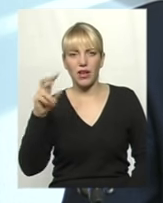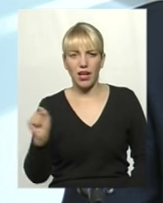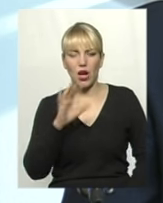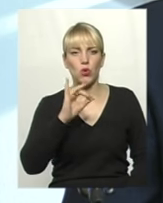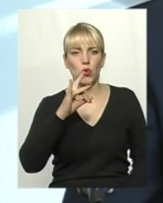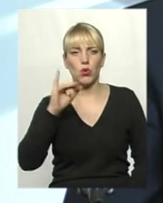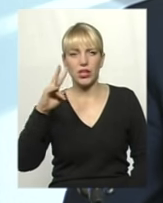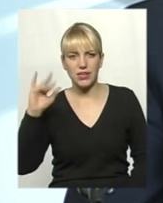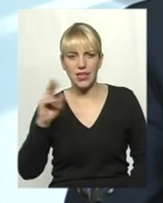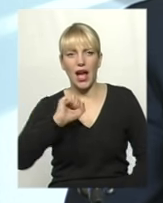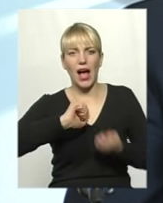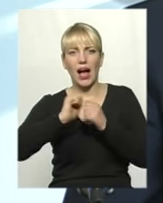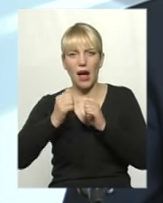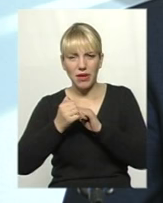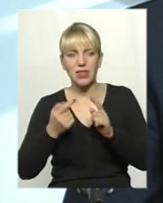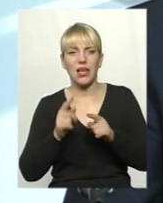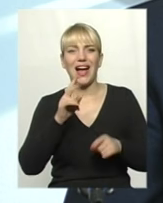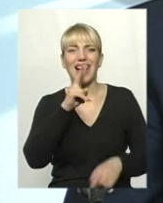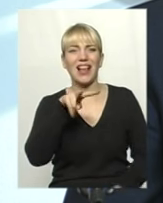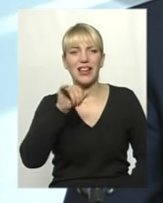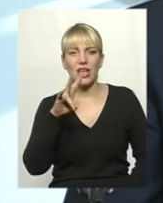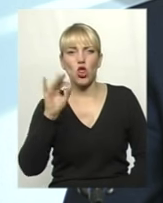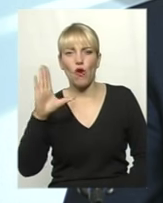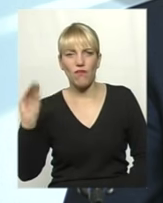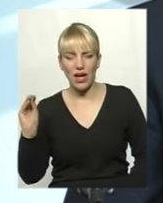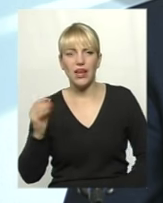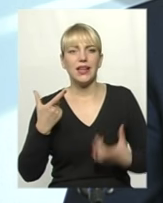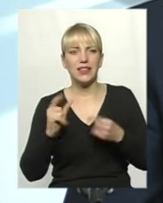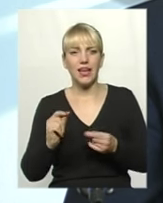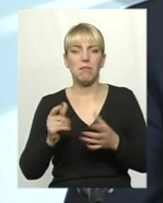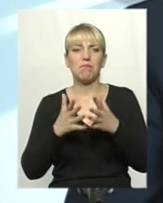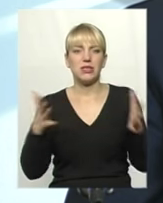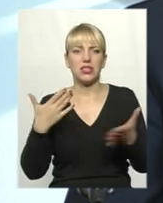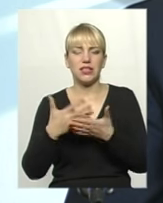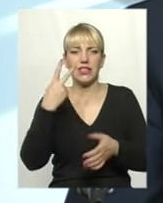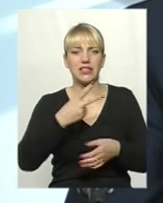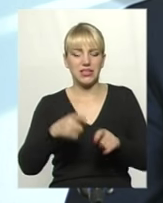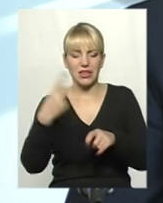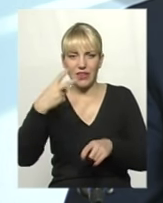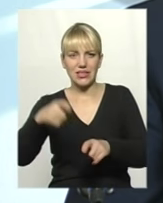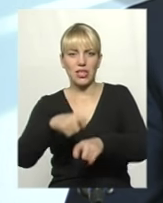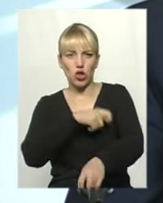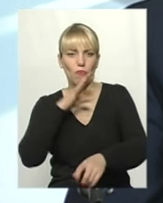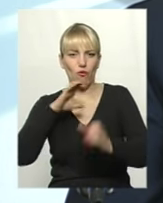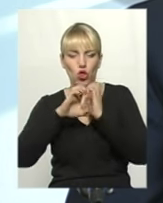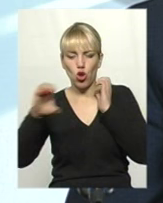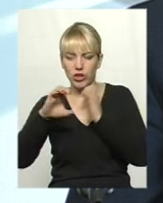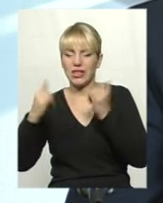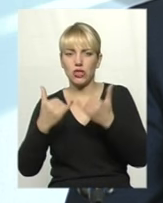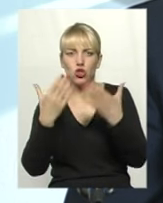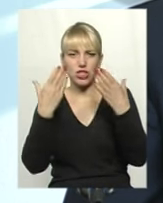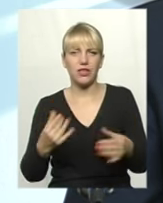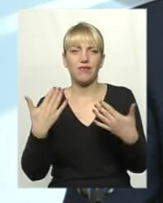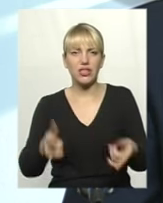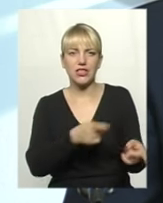Юрінці, Каменка, Клинове, де це більше десь коло 20 кілометрів водогону на сьогоднішній день вже